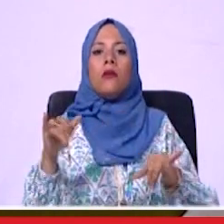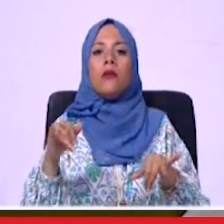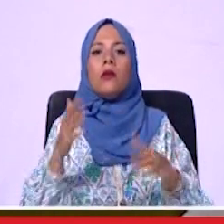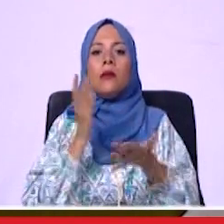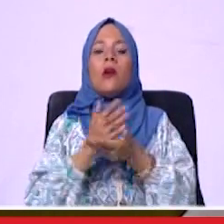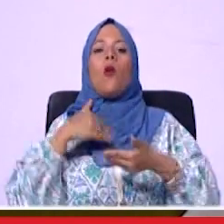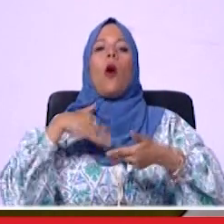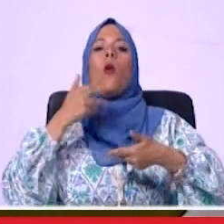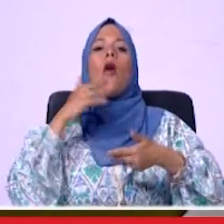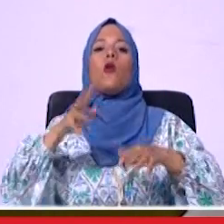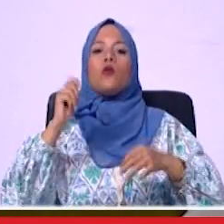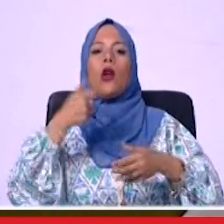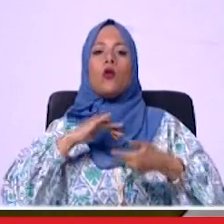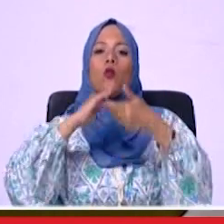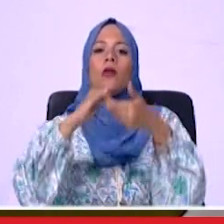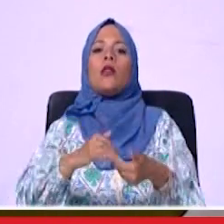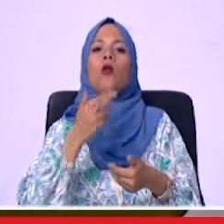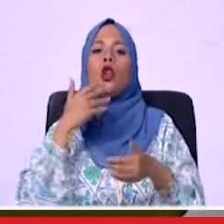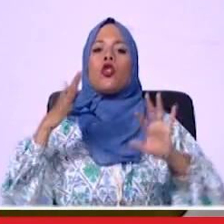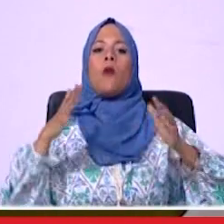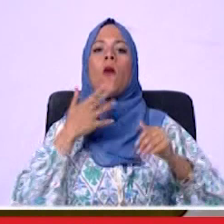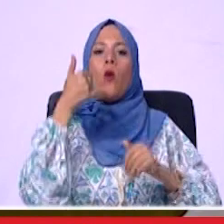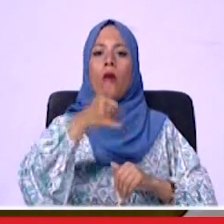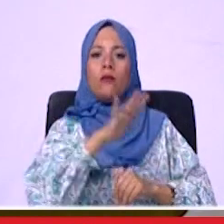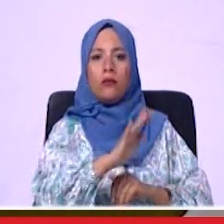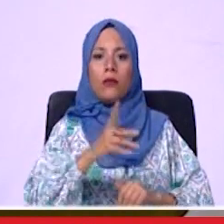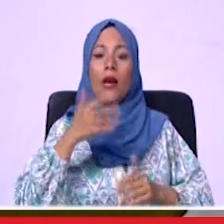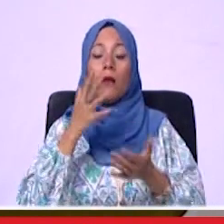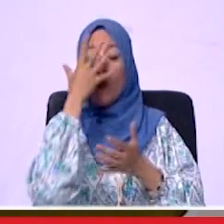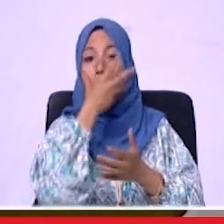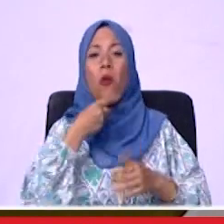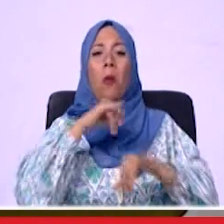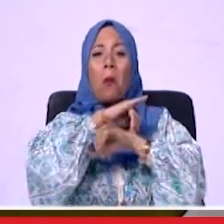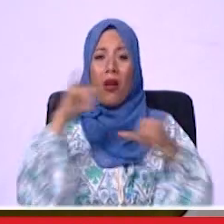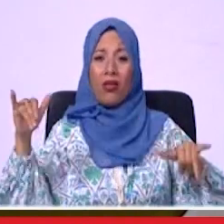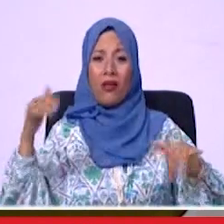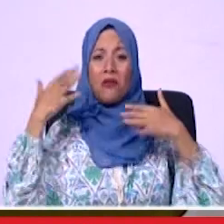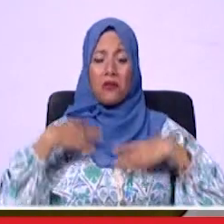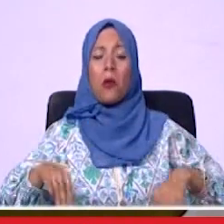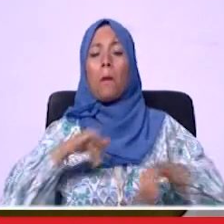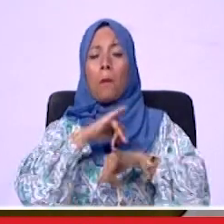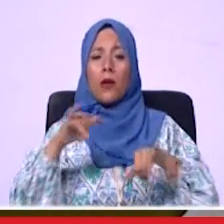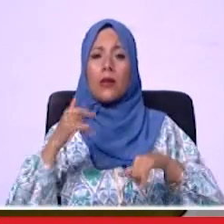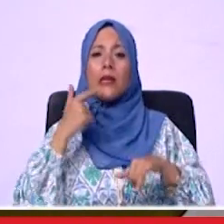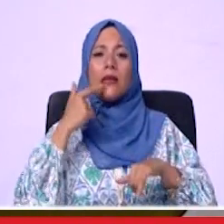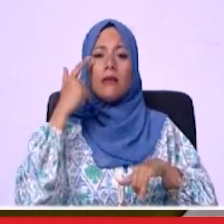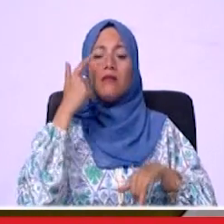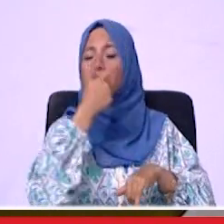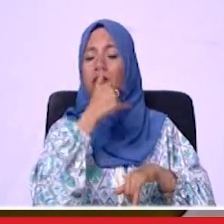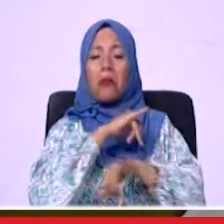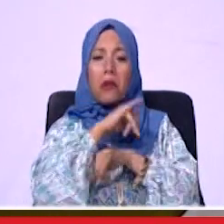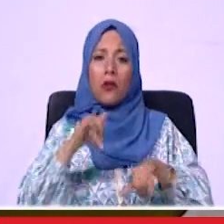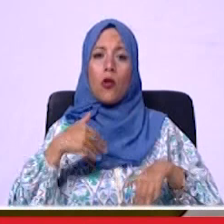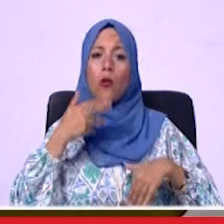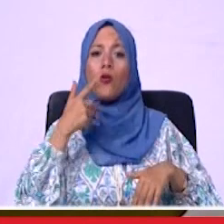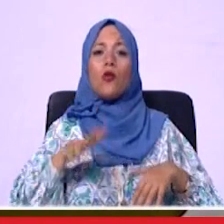محتاج لمساعدة، إن في شاب حصلت له حادث حريق في البيت وعملت له تشوهات. أنا بقرأ لكم زي ما جات لي، تشوهات في الوجه وفي كل جسمه.